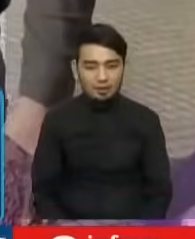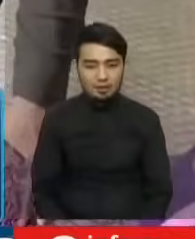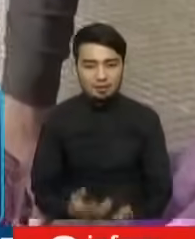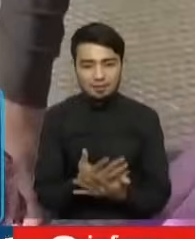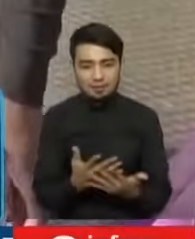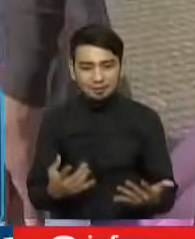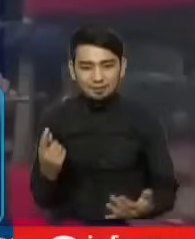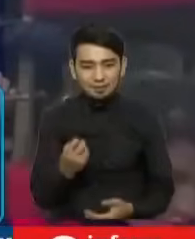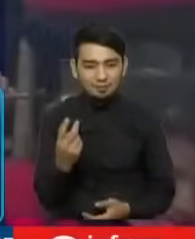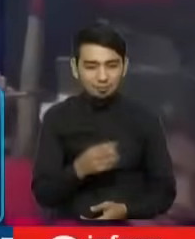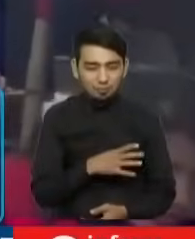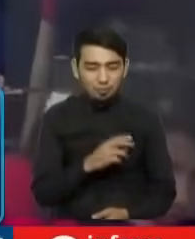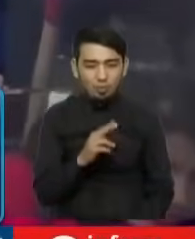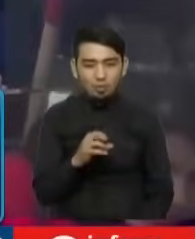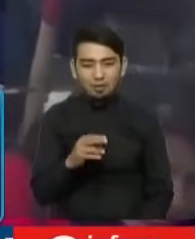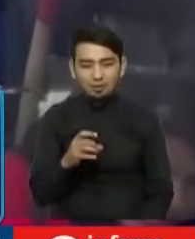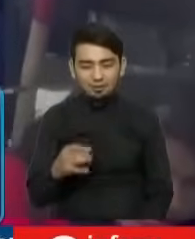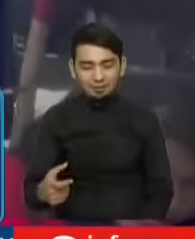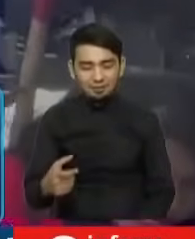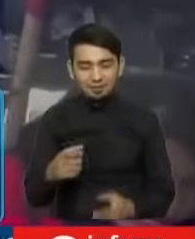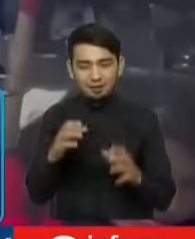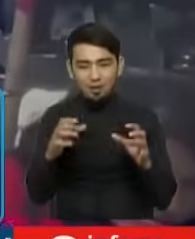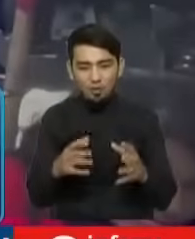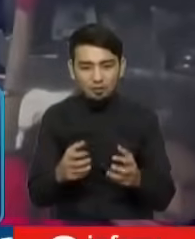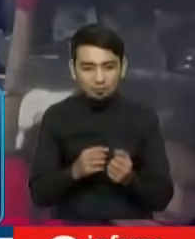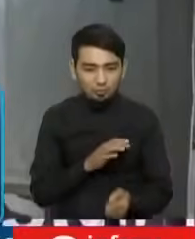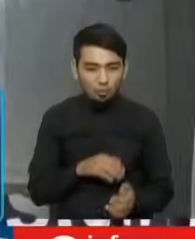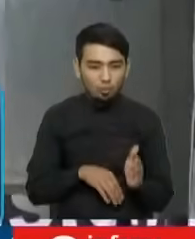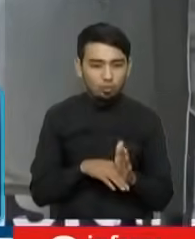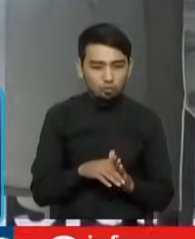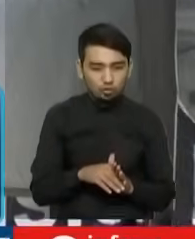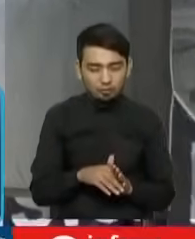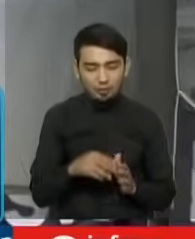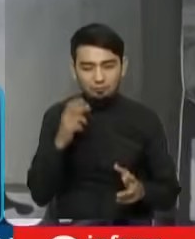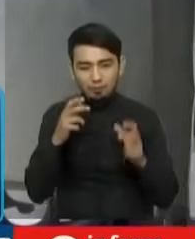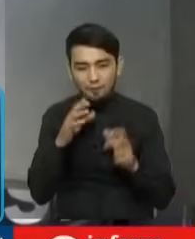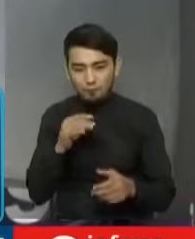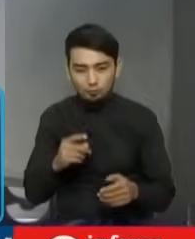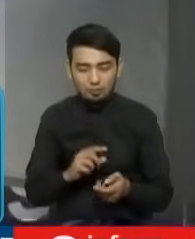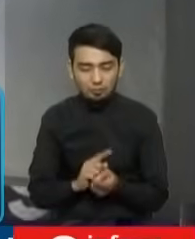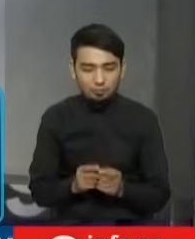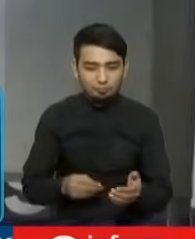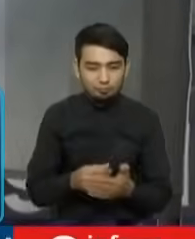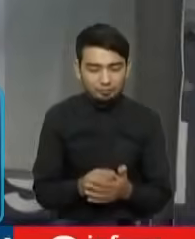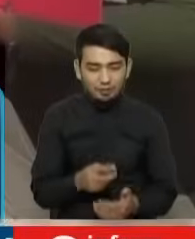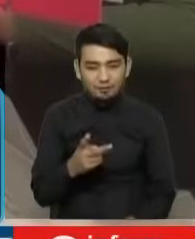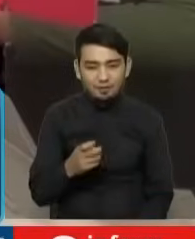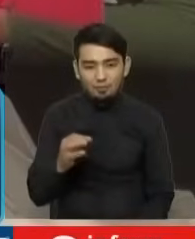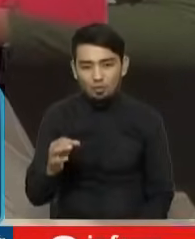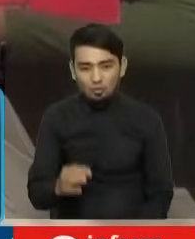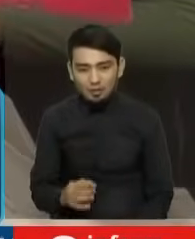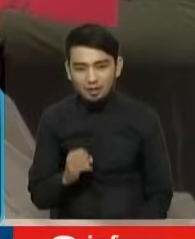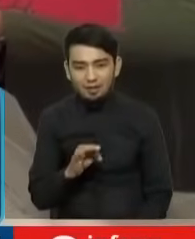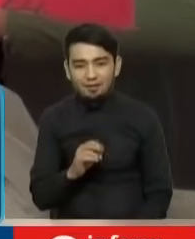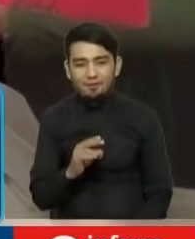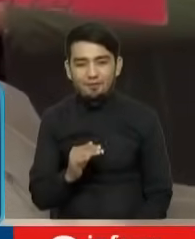Несколько недель назад Конгресс принял закон, призванный улучшить финансовое положение вузов на фоне более чем 200%